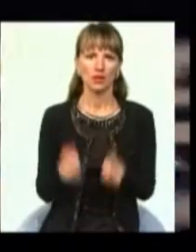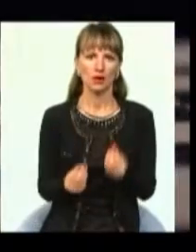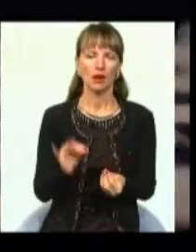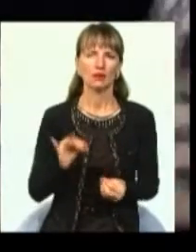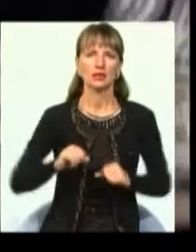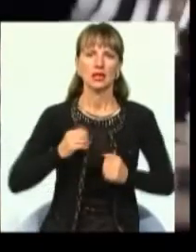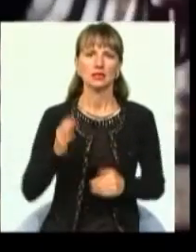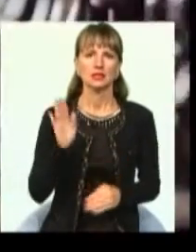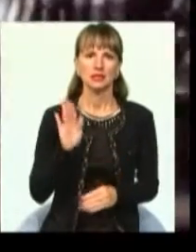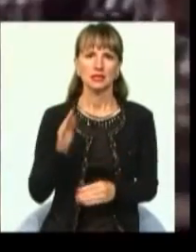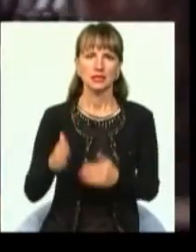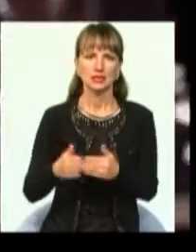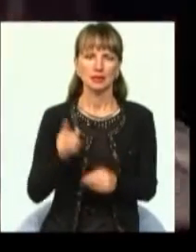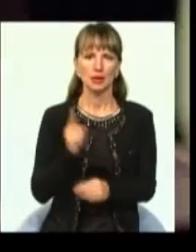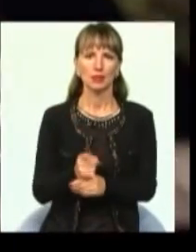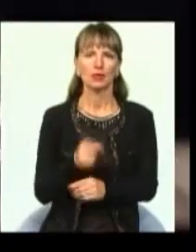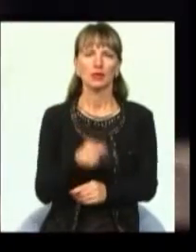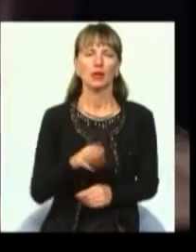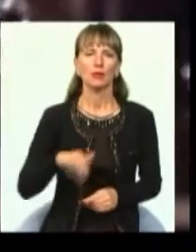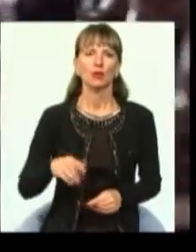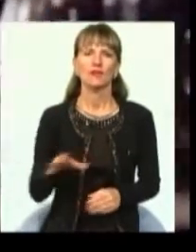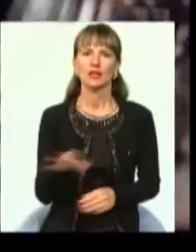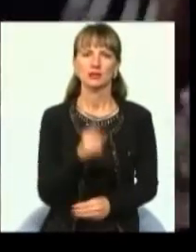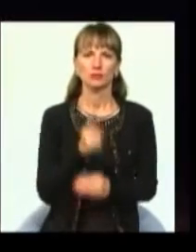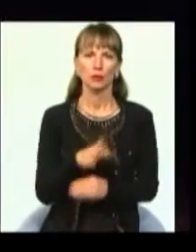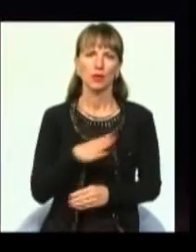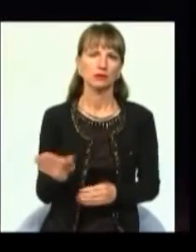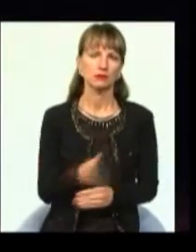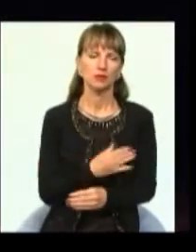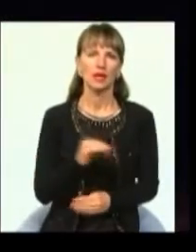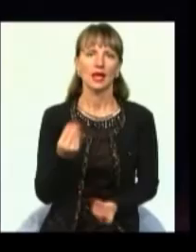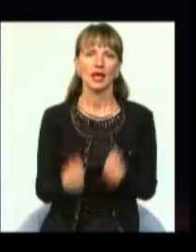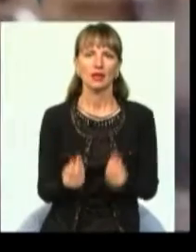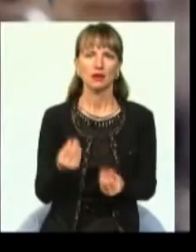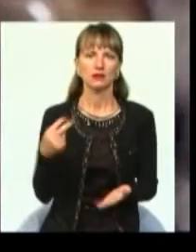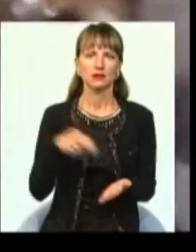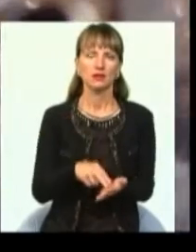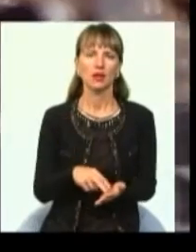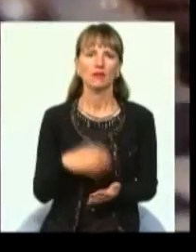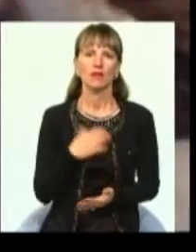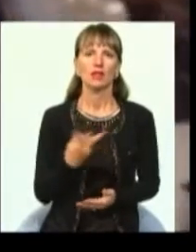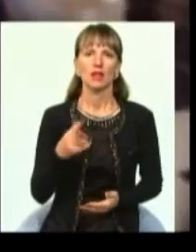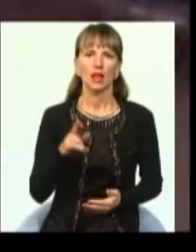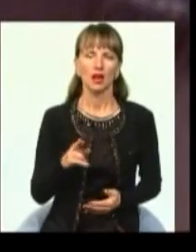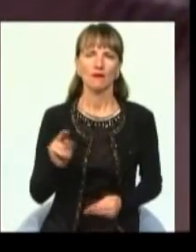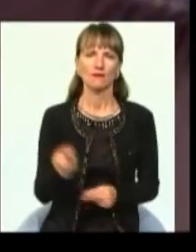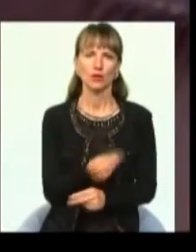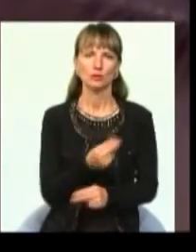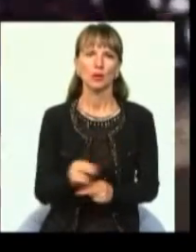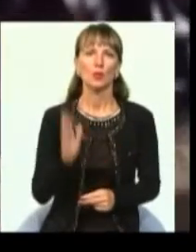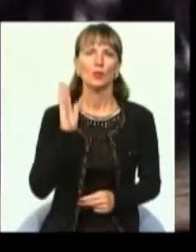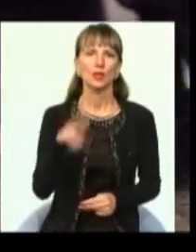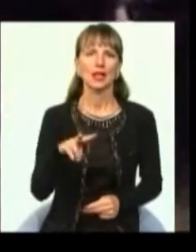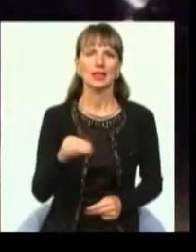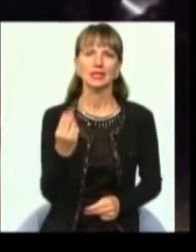її. Проте через декілька років всі заборони були скасовані. Ця гра навіть стала основною для рицарського виховання. Майбутні